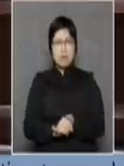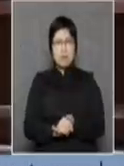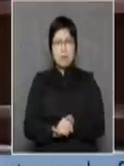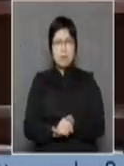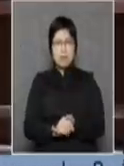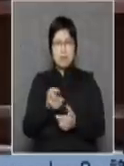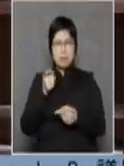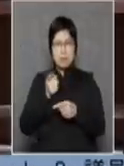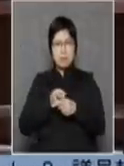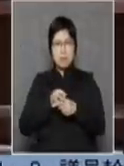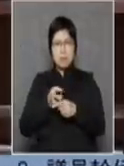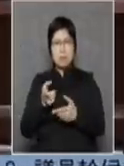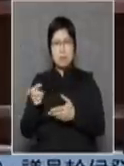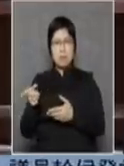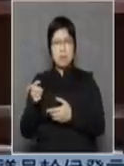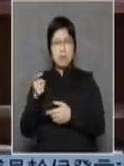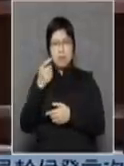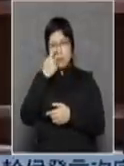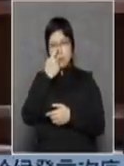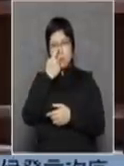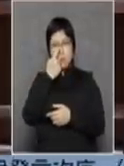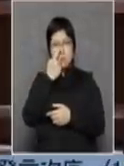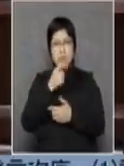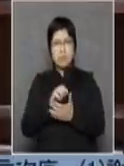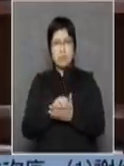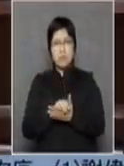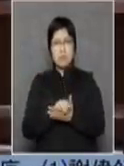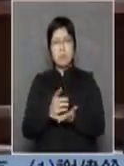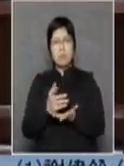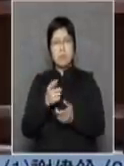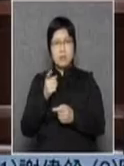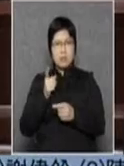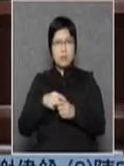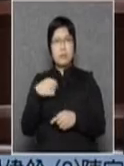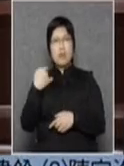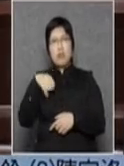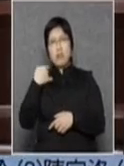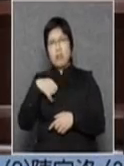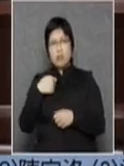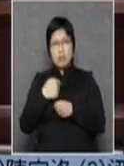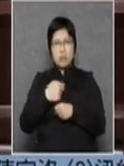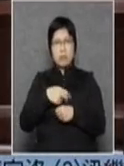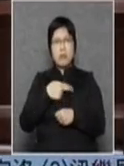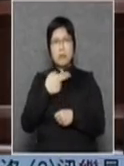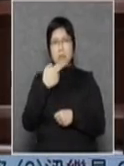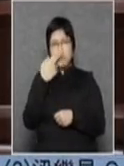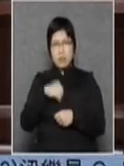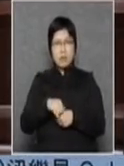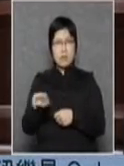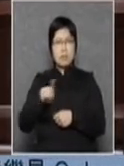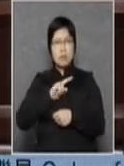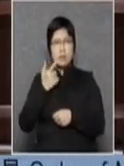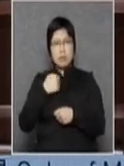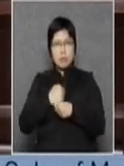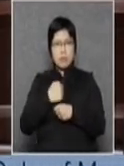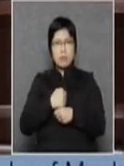實際上呢，其實佢就係非不能也，實不為也先至真。咁又見